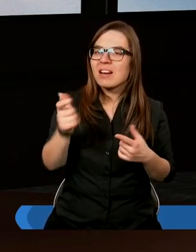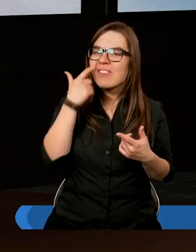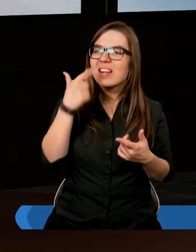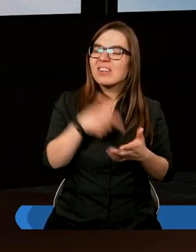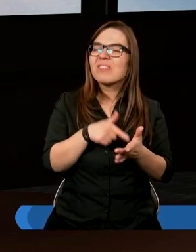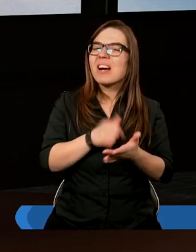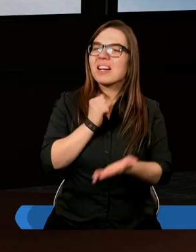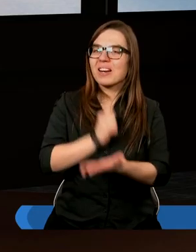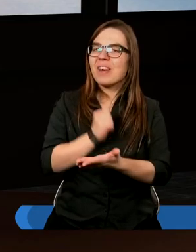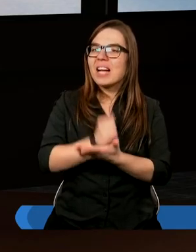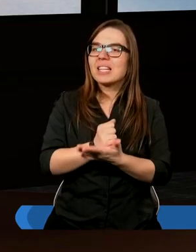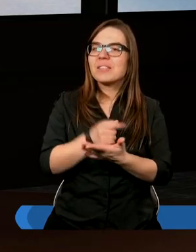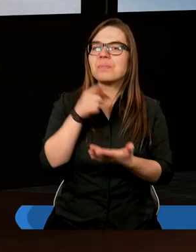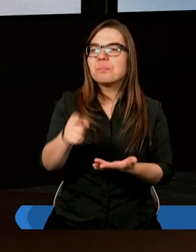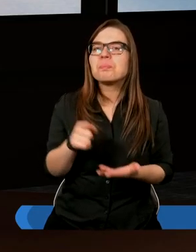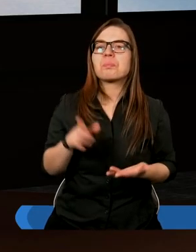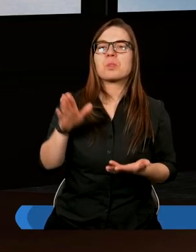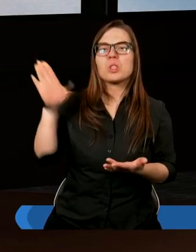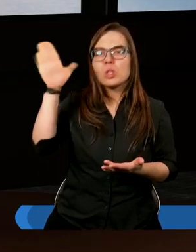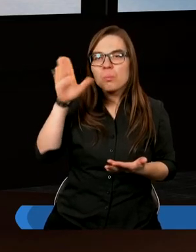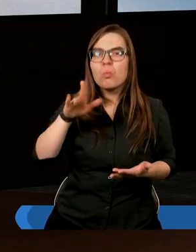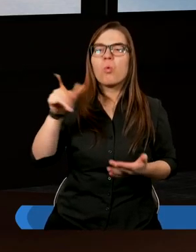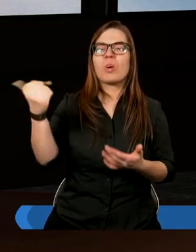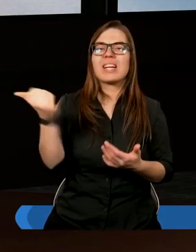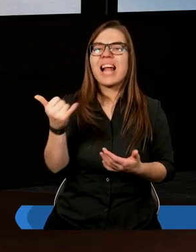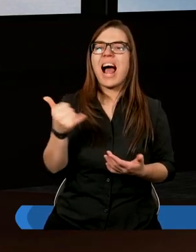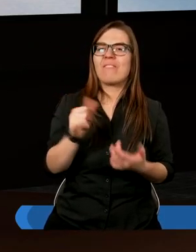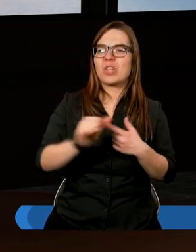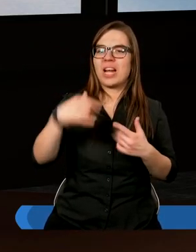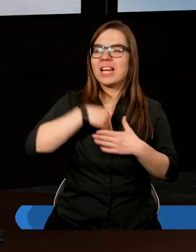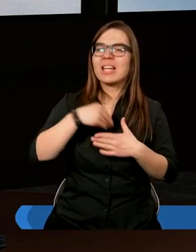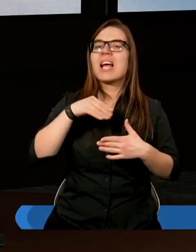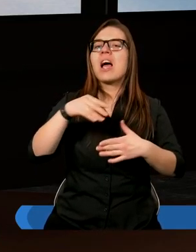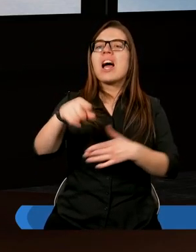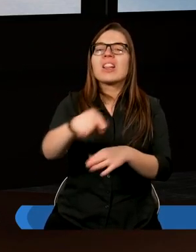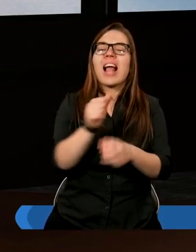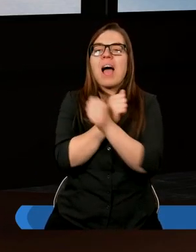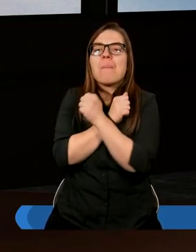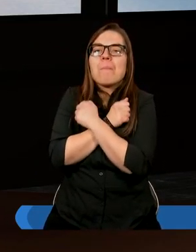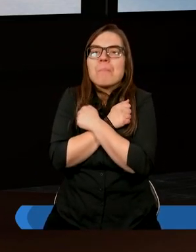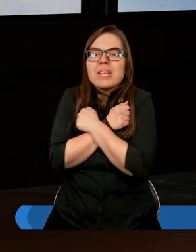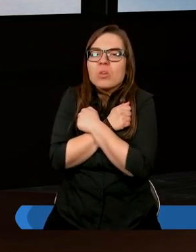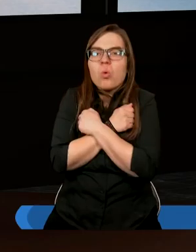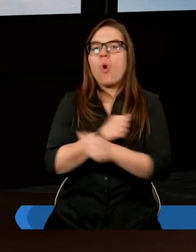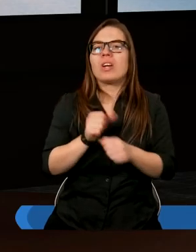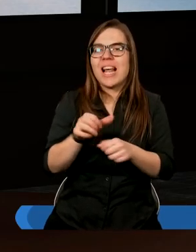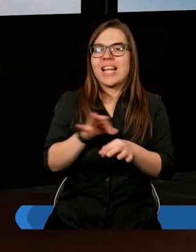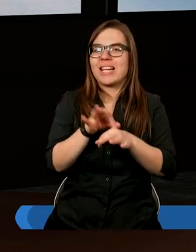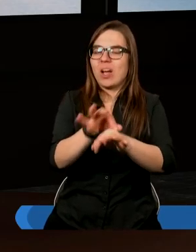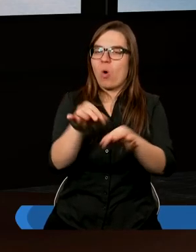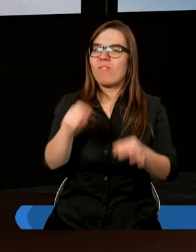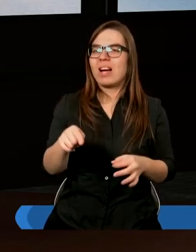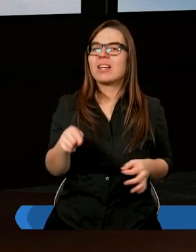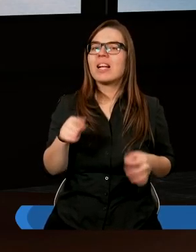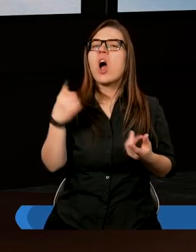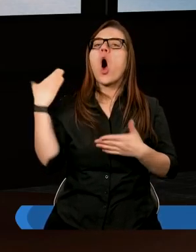że i ponieważ oni się kierowali miłością i taką myśl chciałam przeczytać jeszcze tutaj